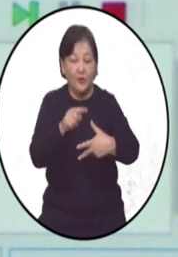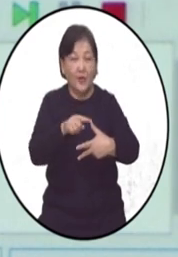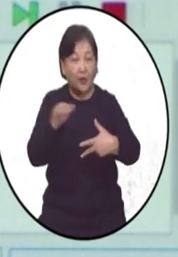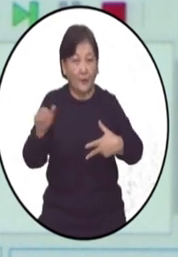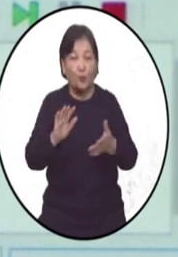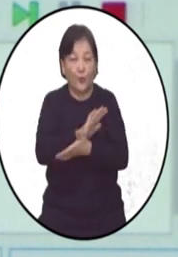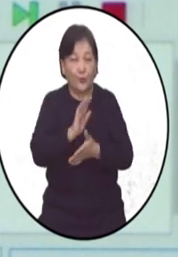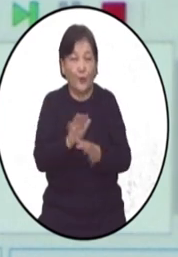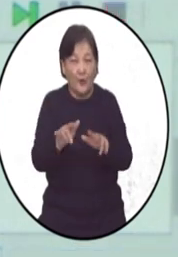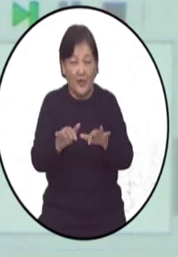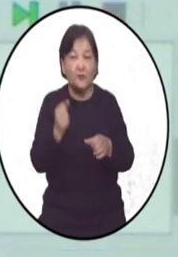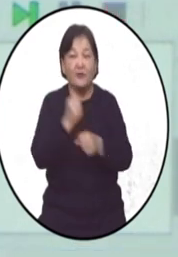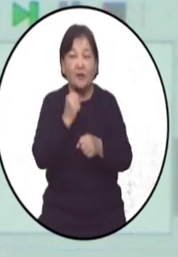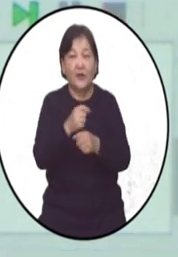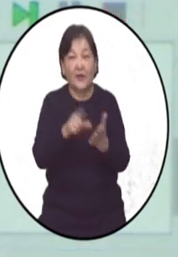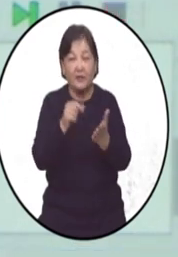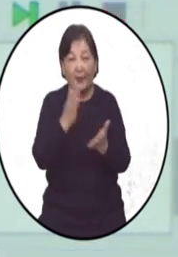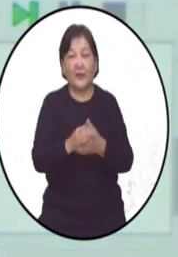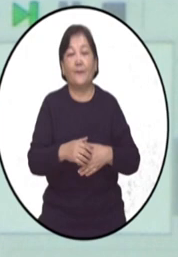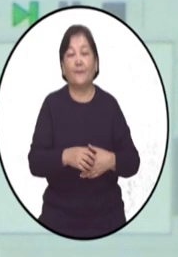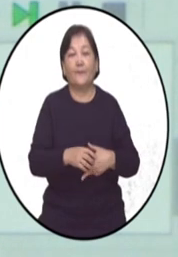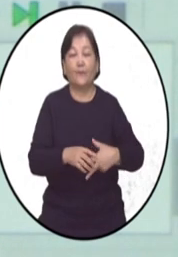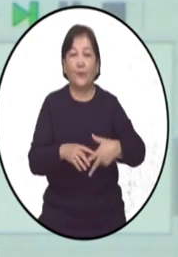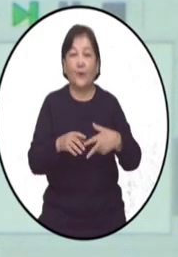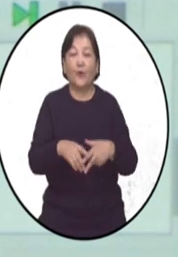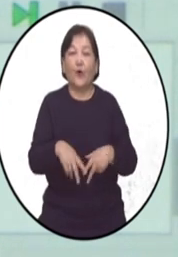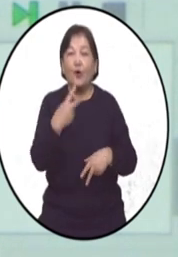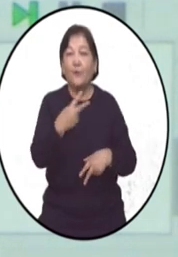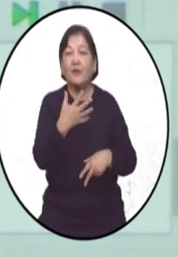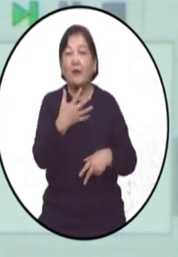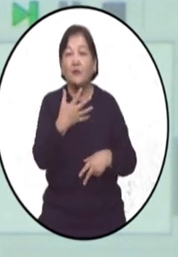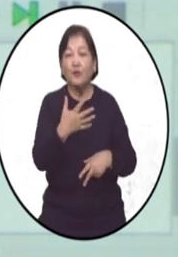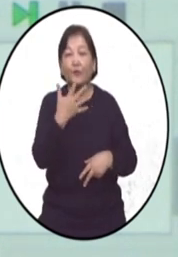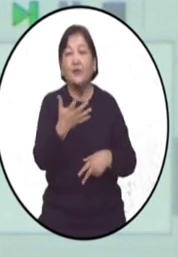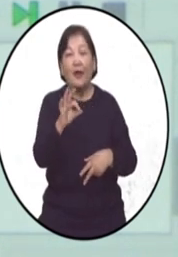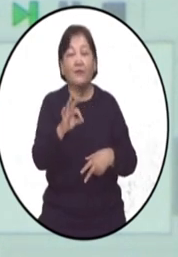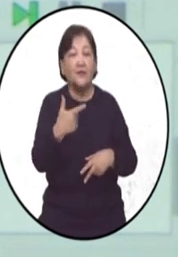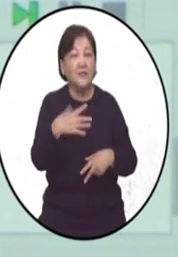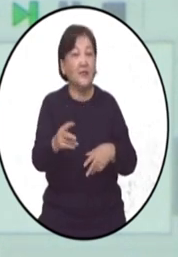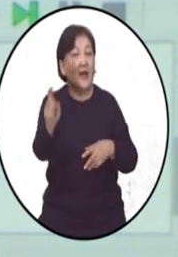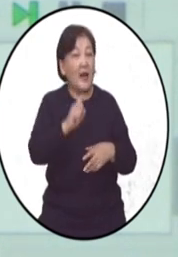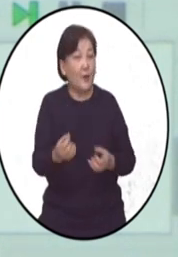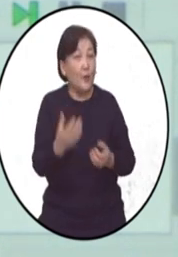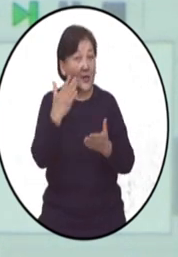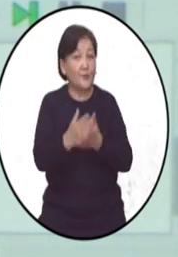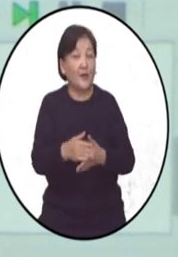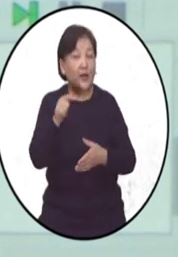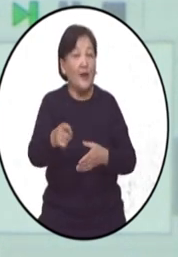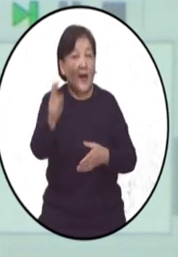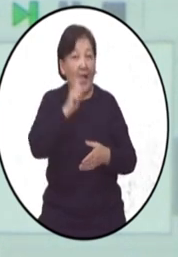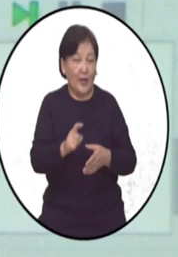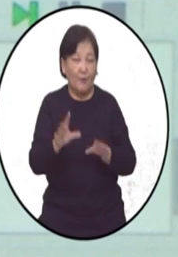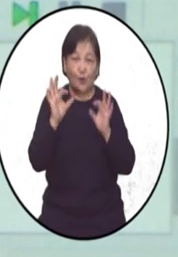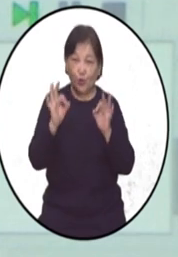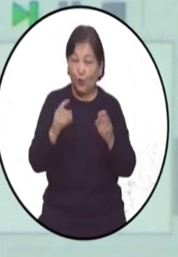хүртэлх тэгш тоонуудын нийлбэр гээд үзье. За энэ бол 2550 гэсэн хариу гарч. За энэ хариу үнэн үү биш үү гэдэг хөөтөд